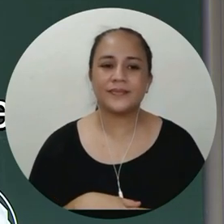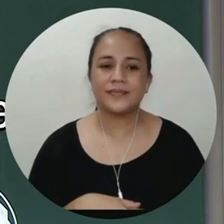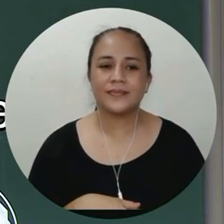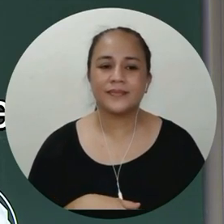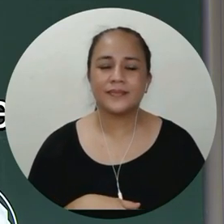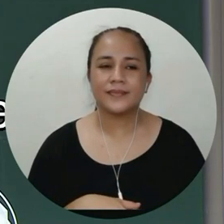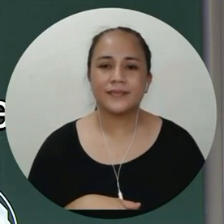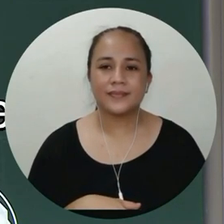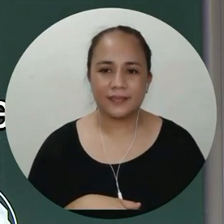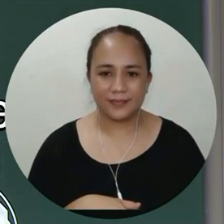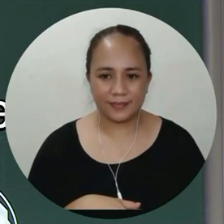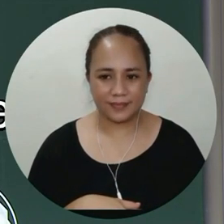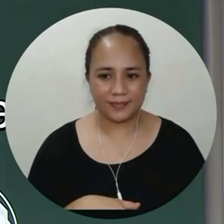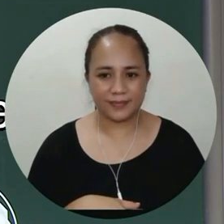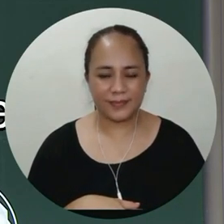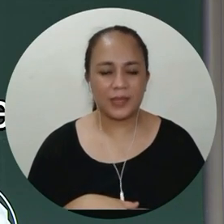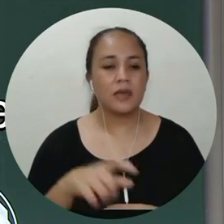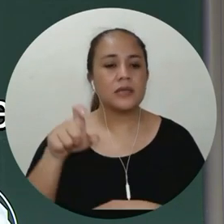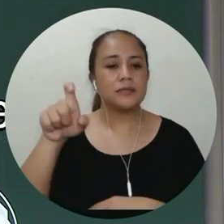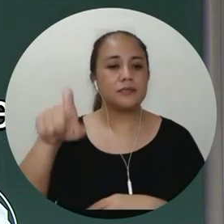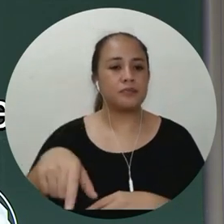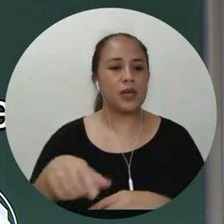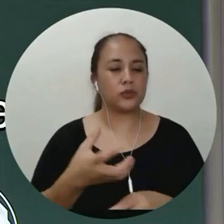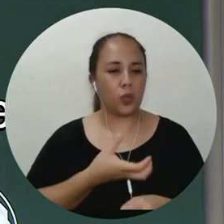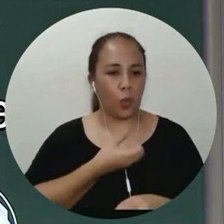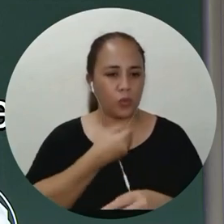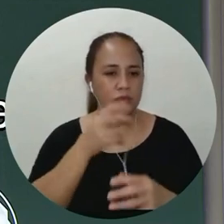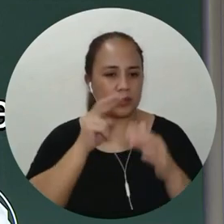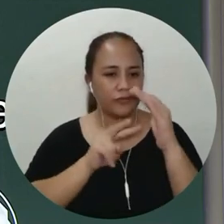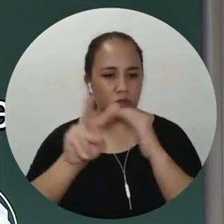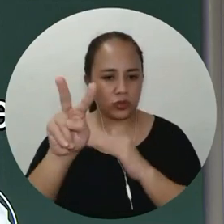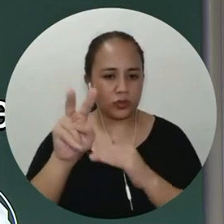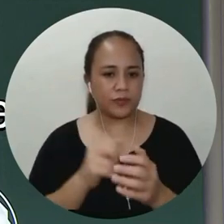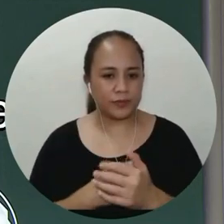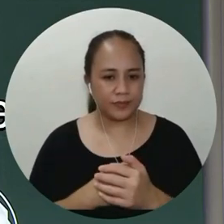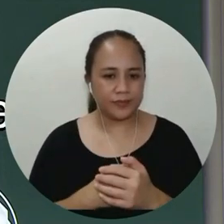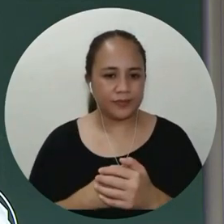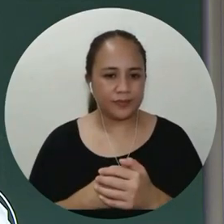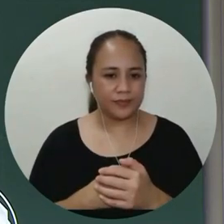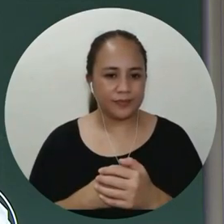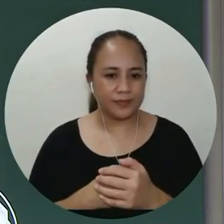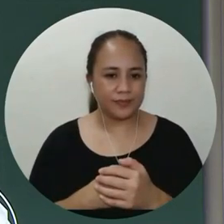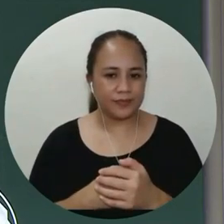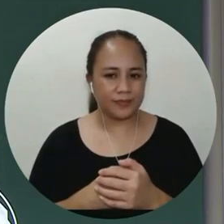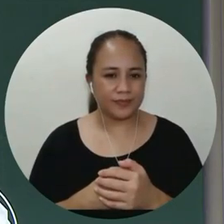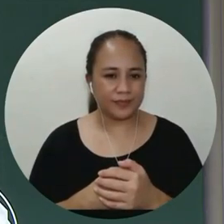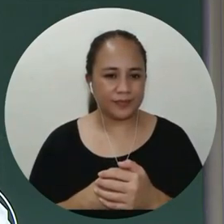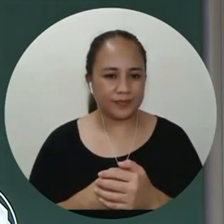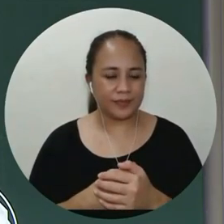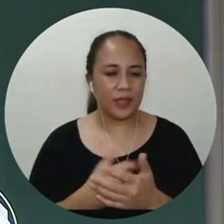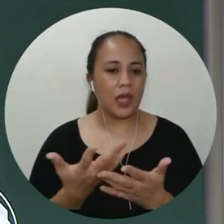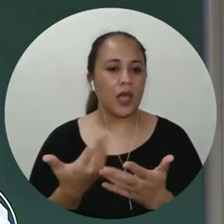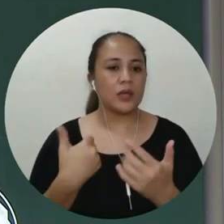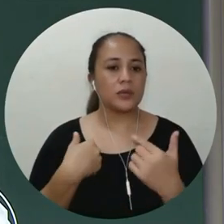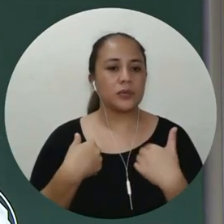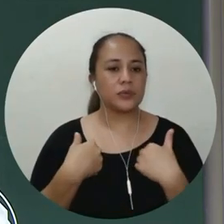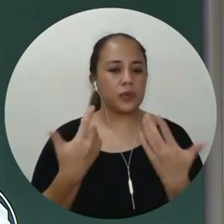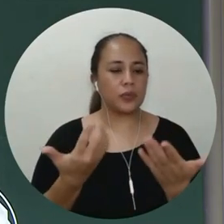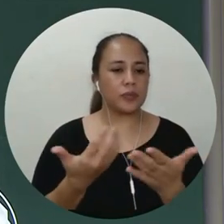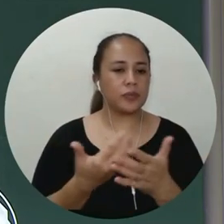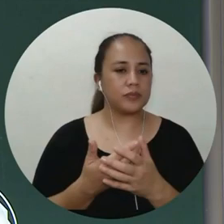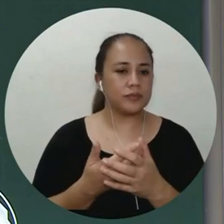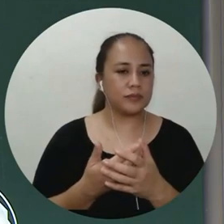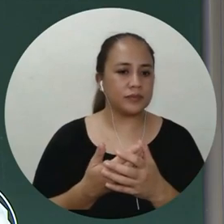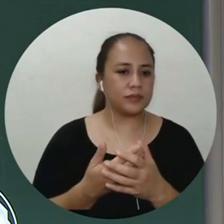이런 비전을 가져야 돼요. You must possess this vision. 이사야 6장 13절입니다. It's Isaiah 6 verse